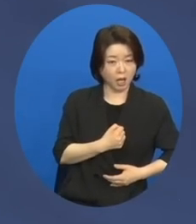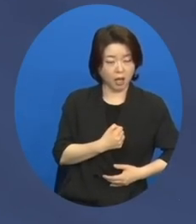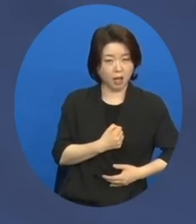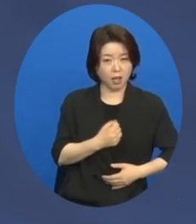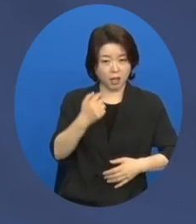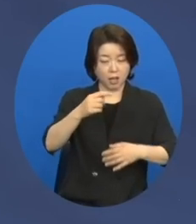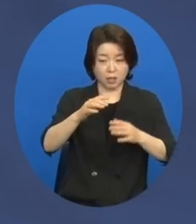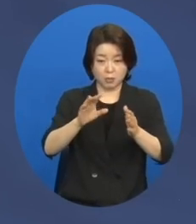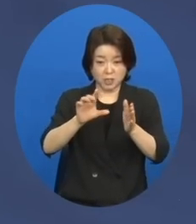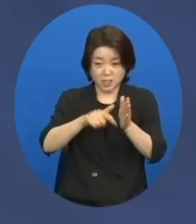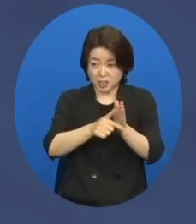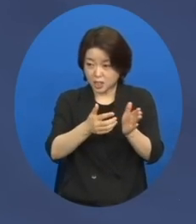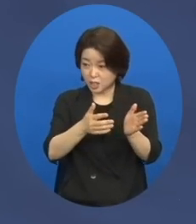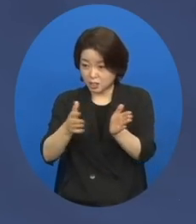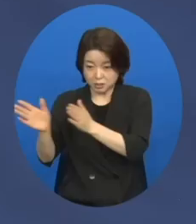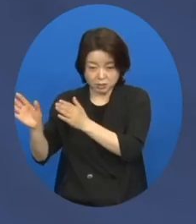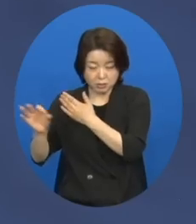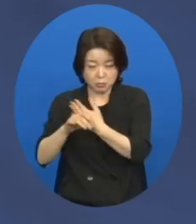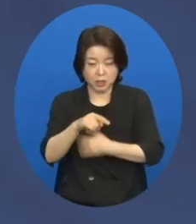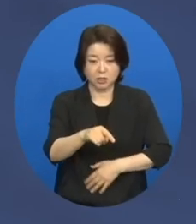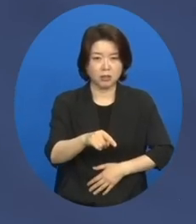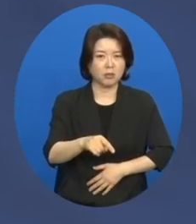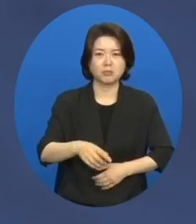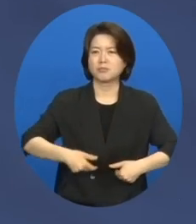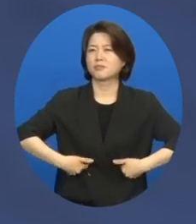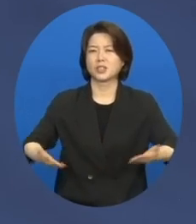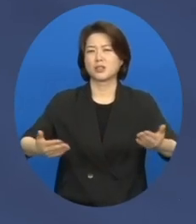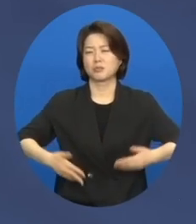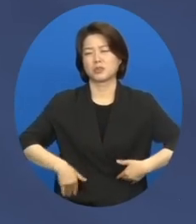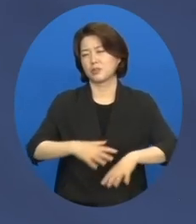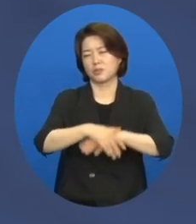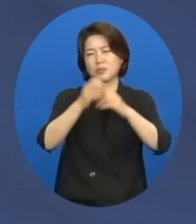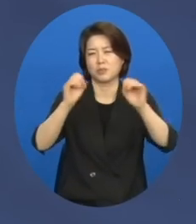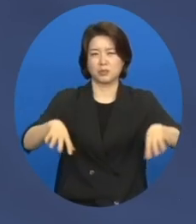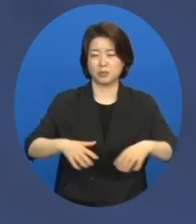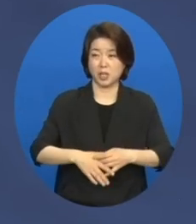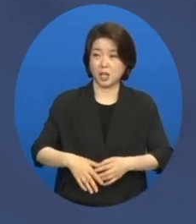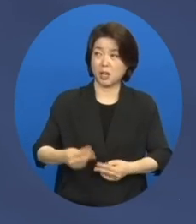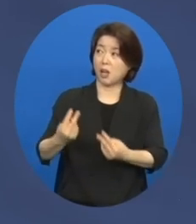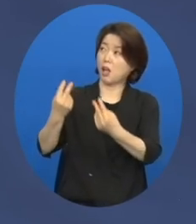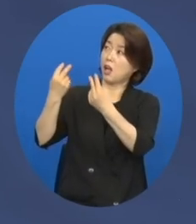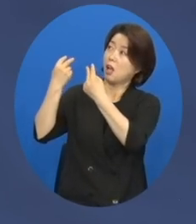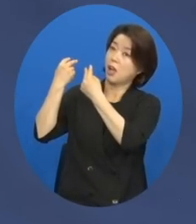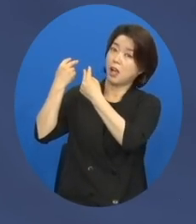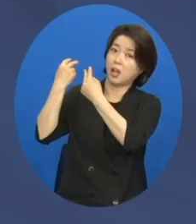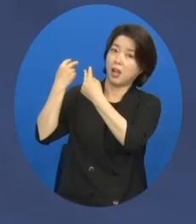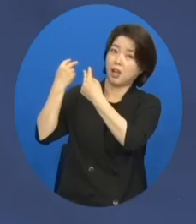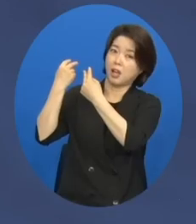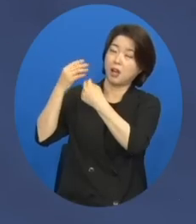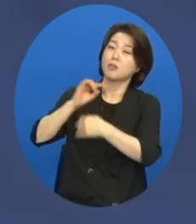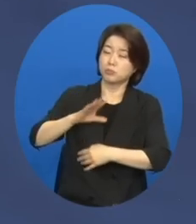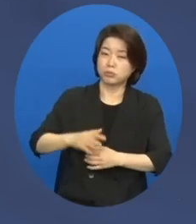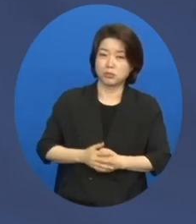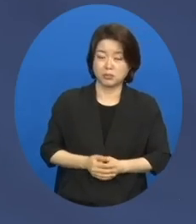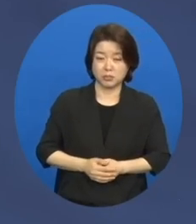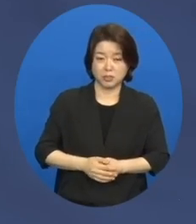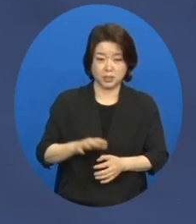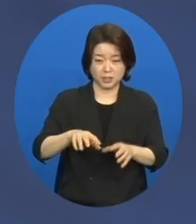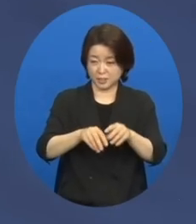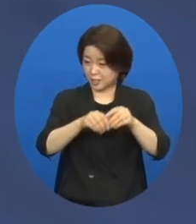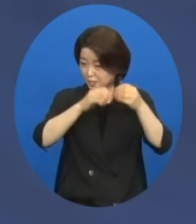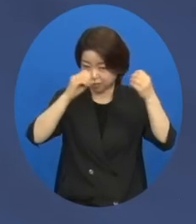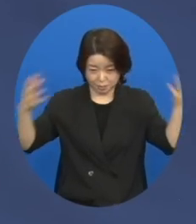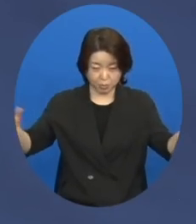나면요 이거 아무짝에도 쓸모가 없어져요. 과거 추억용이지. 이거 뜯어내면 비로소 그때